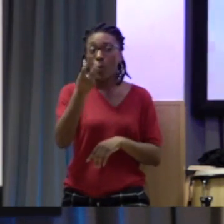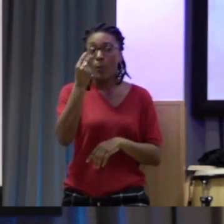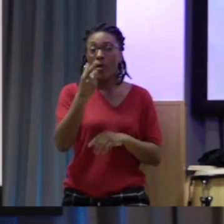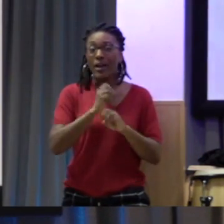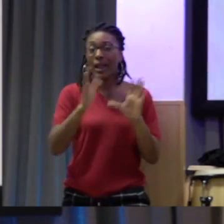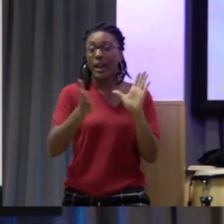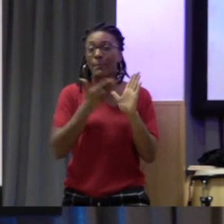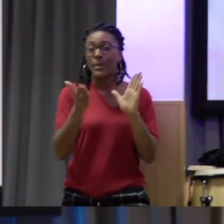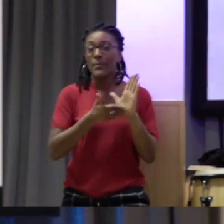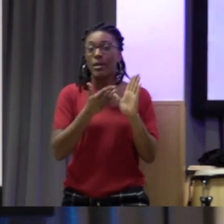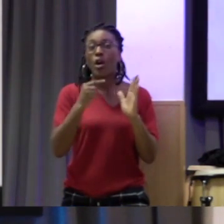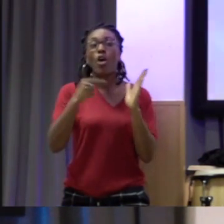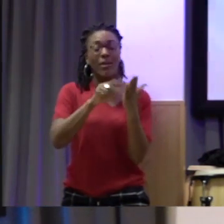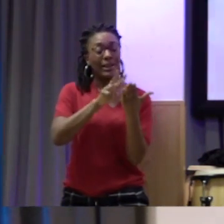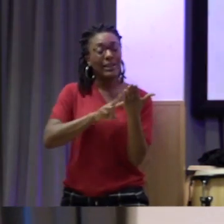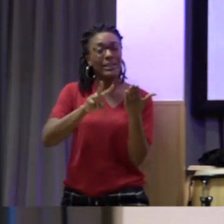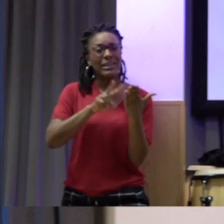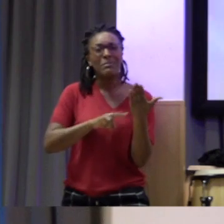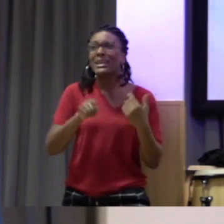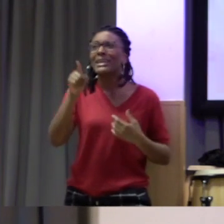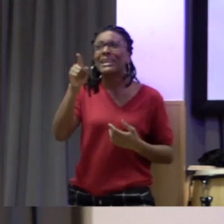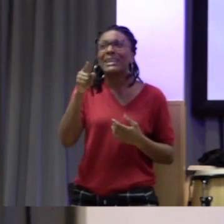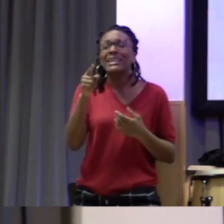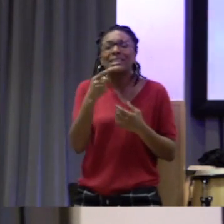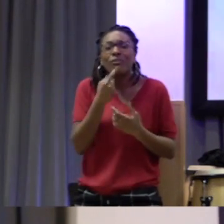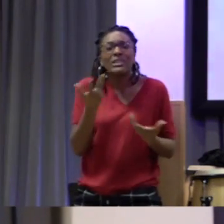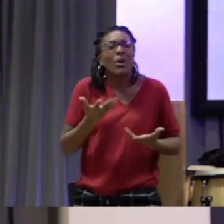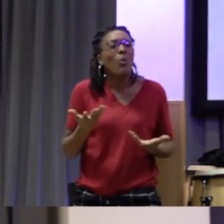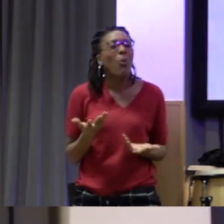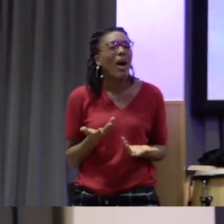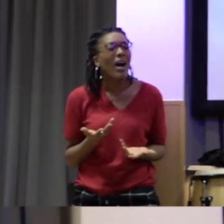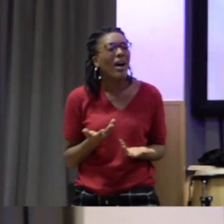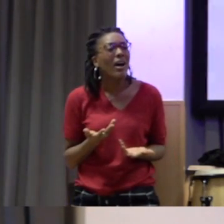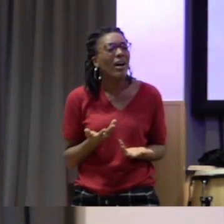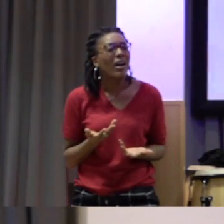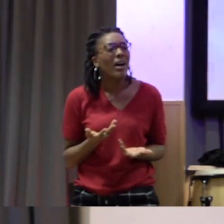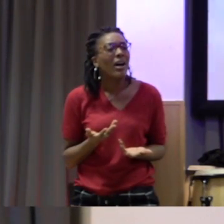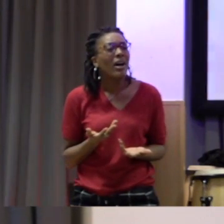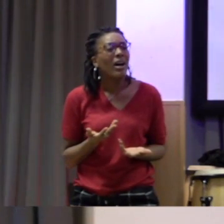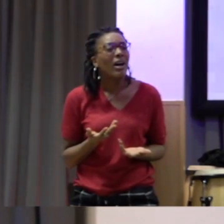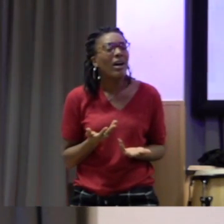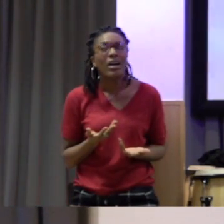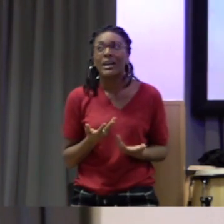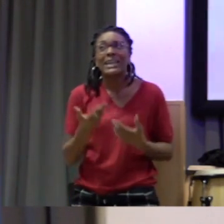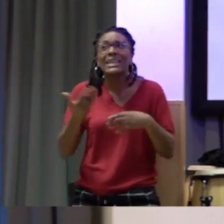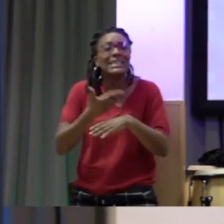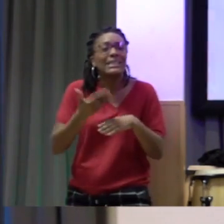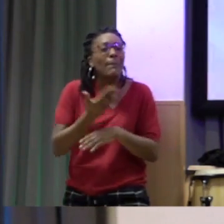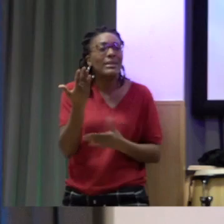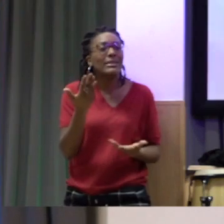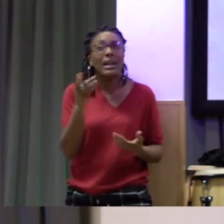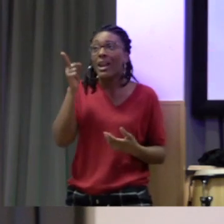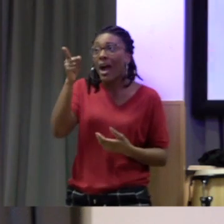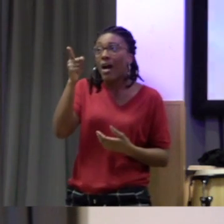lisons. Mais qu'est-ce que s'est-il passé? Pourquoi? Pour la même raison qu'ils n'avaient